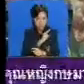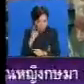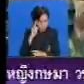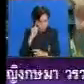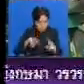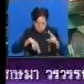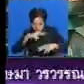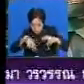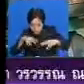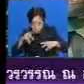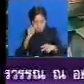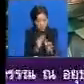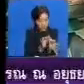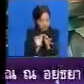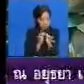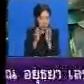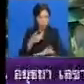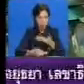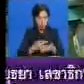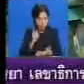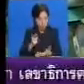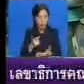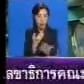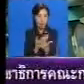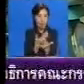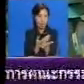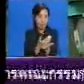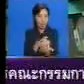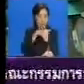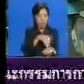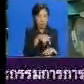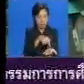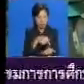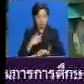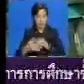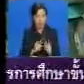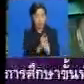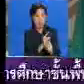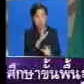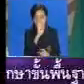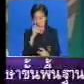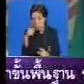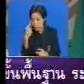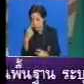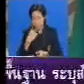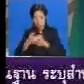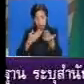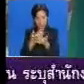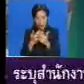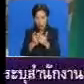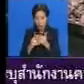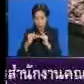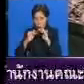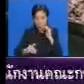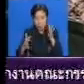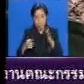ข้าใจให้ผู้ประกอบการขายเนื้อหมูนั้นใช้ราคาอ้างอิงในการจำหน่ายแต่หากพบว่าพื้นที่ใดราคาไม่ลดลงก็จะนำเอาในส่วนของ